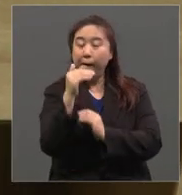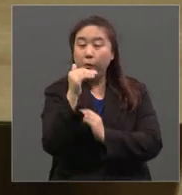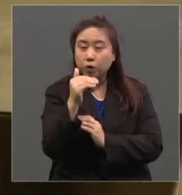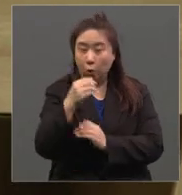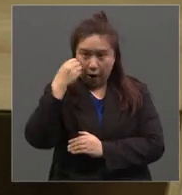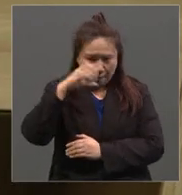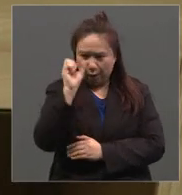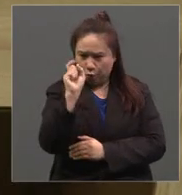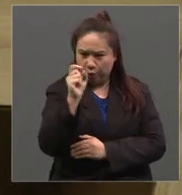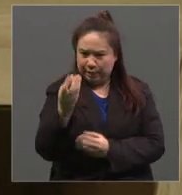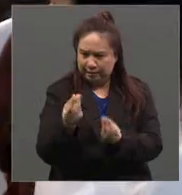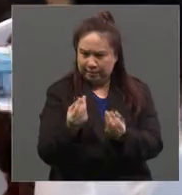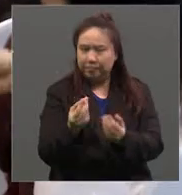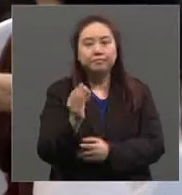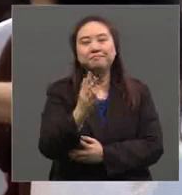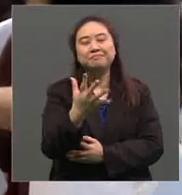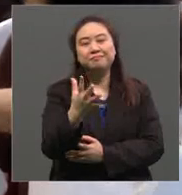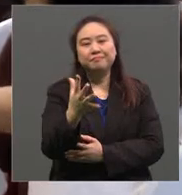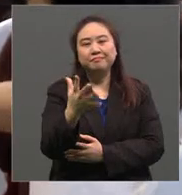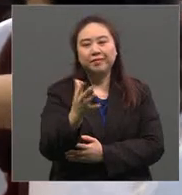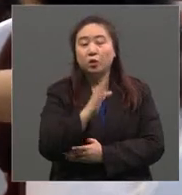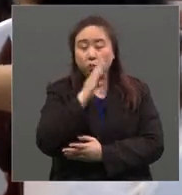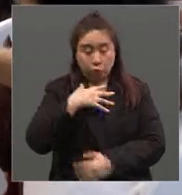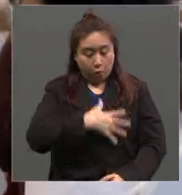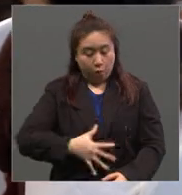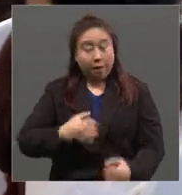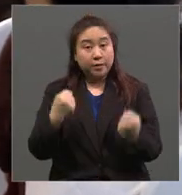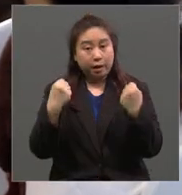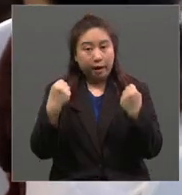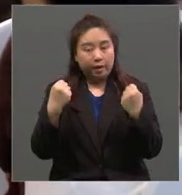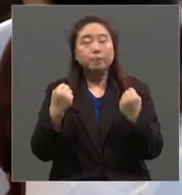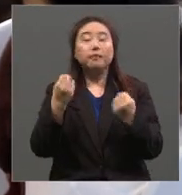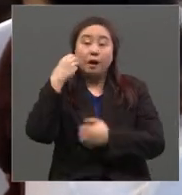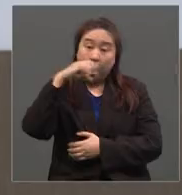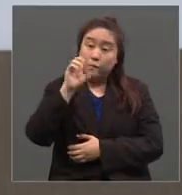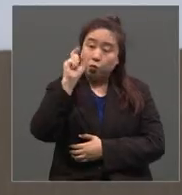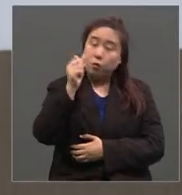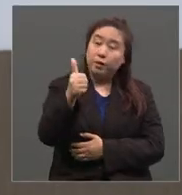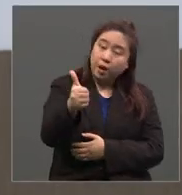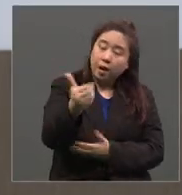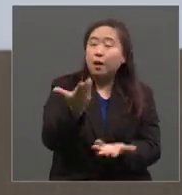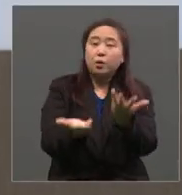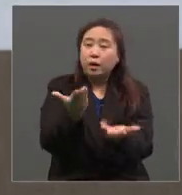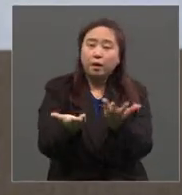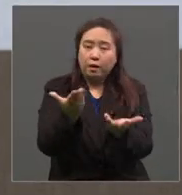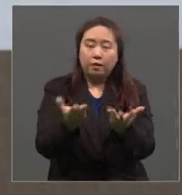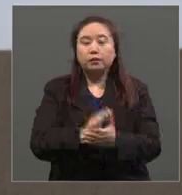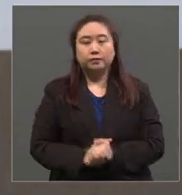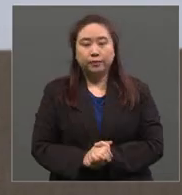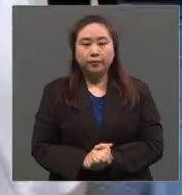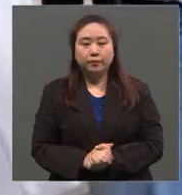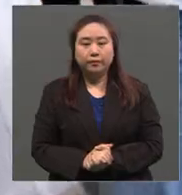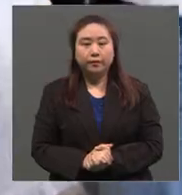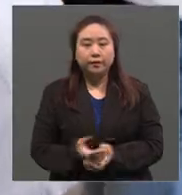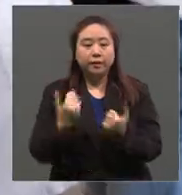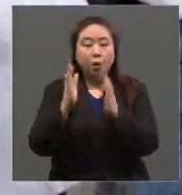าจะต้องรีบไปภายในอะไรยังไงนะก็ถ้าสุขภาพปกติแข็งแรงดีเนี่ยคุณจะกลับเลยก็ได้จะกลับเมื่อไหร่ก็ได้นะสำหรับ